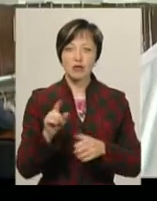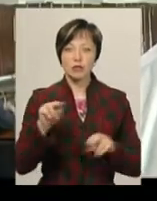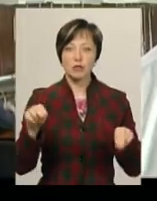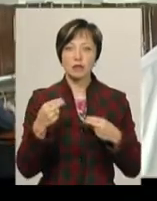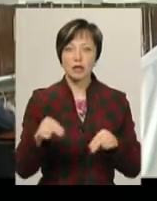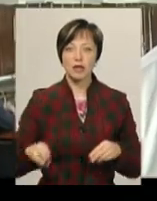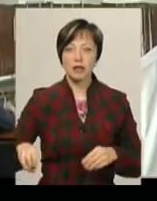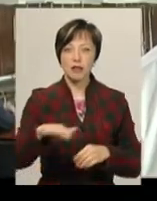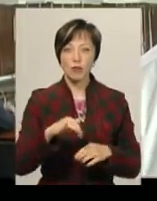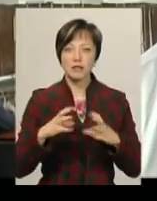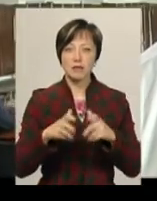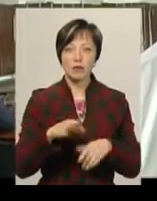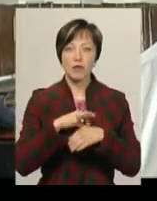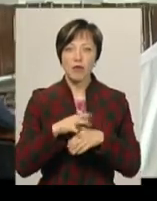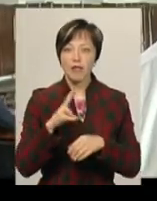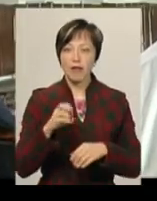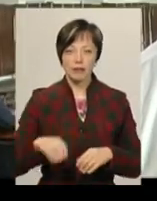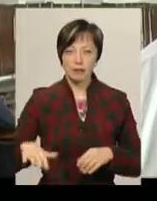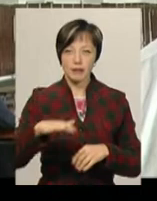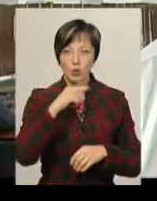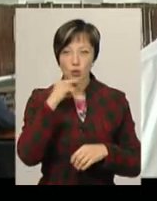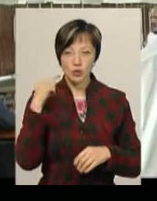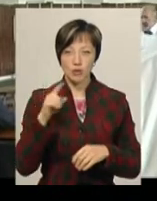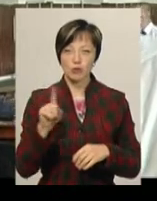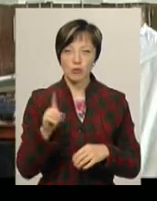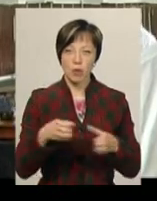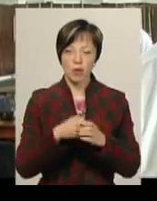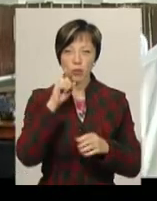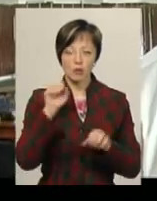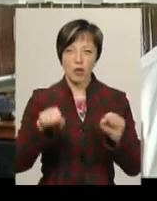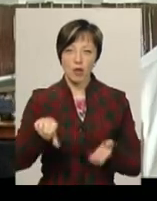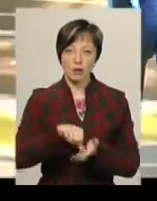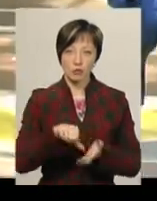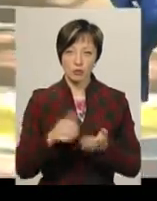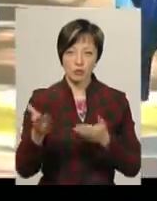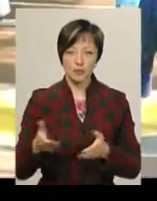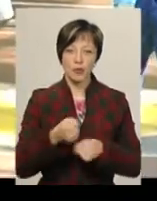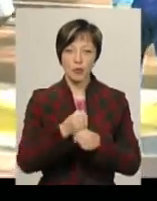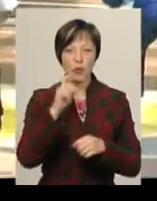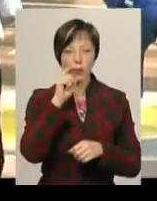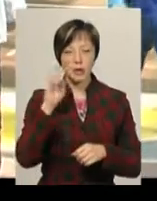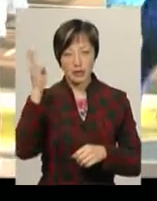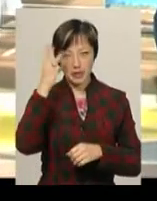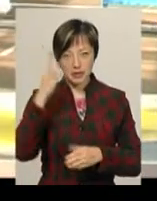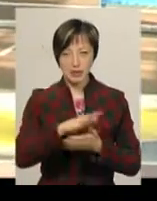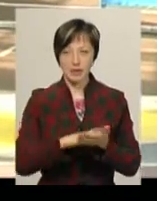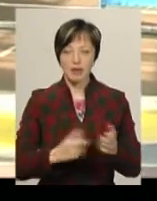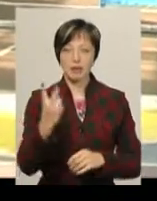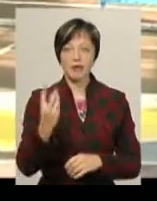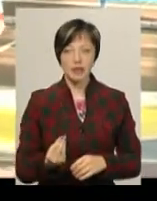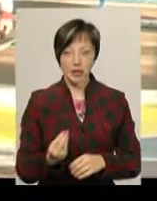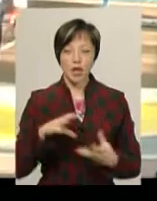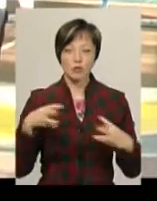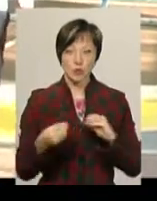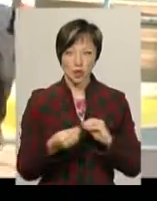чемпіонати Європи і світу проводили не на території Росії, для того, щоб команда України могла приймати участь. Кубок України в Хмельницькому триватиме ще 2 дні,